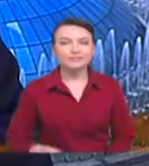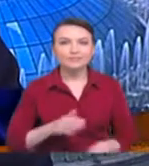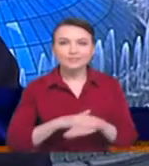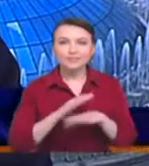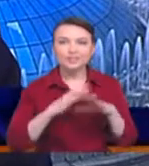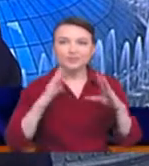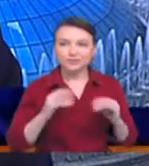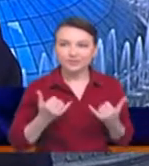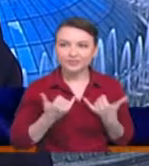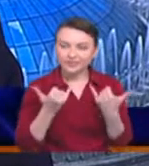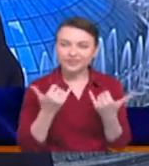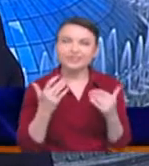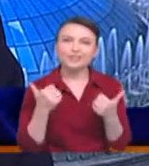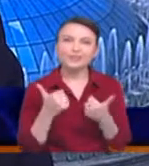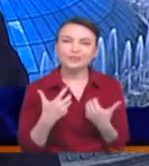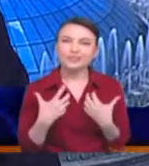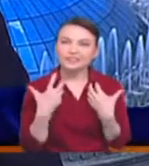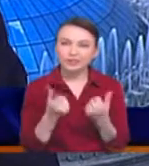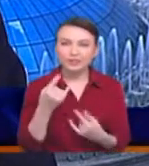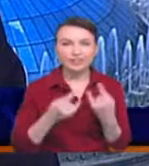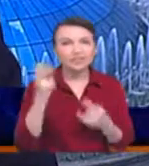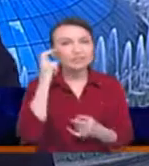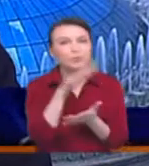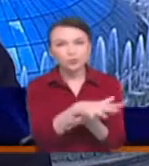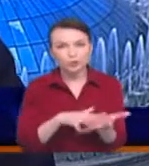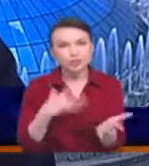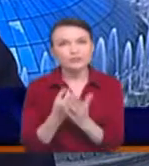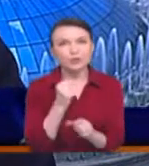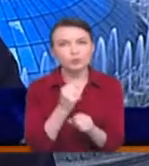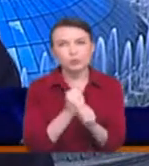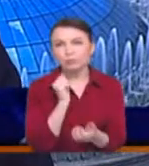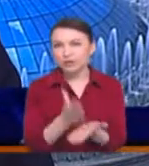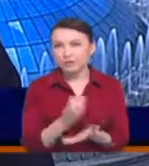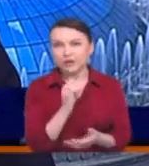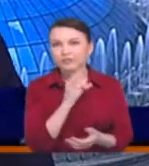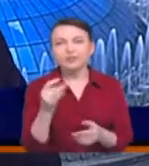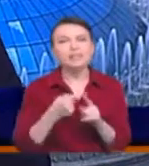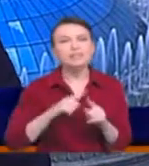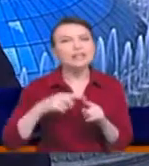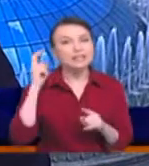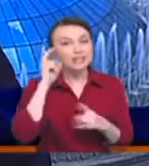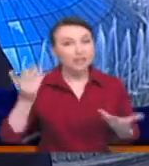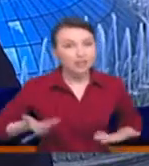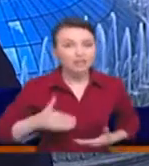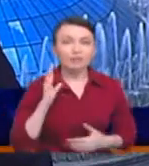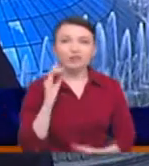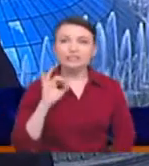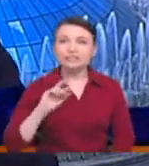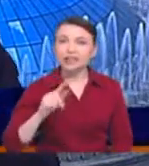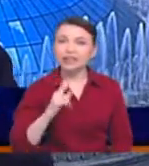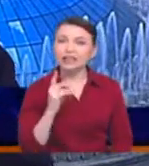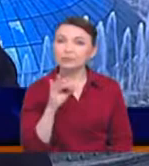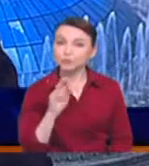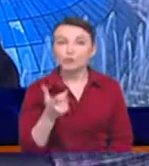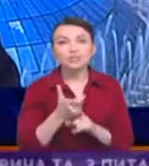Добрий вечір, пані і панове. Доброго здоров'я. Телеканал «Київ» продовжує свою роботу у прямому ефірі. Це проект «Київ Лайф». Мене звуть Василь Климчук. І я щиро дякую